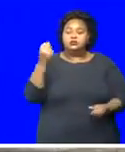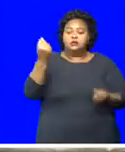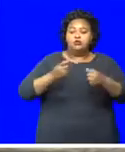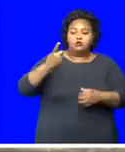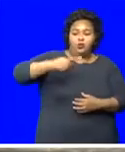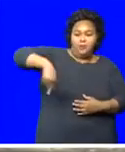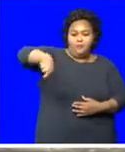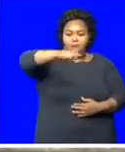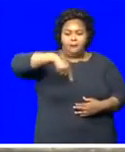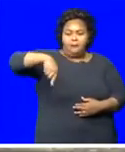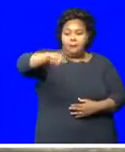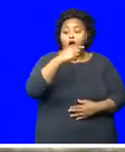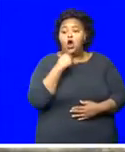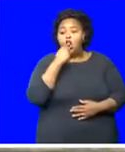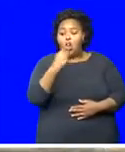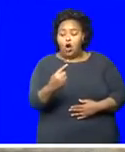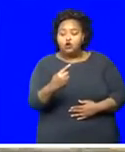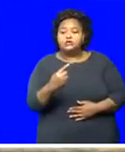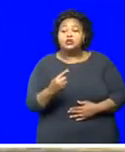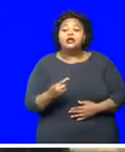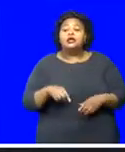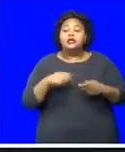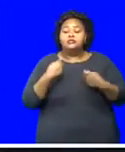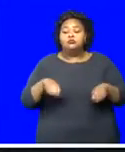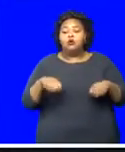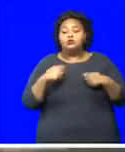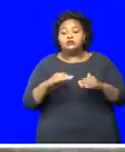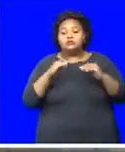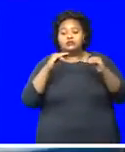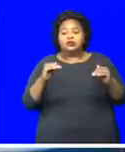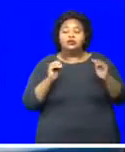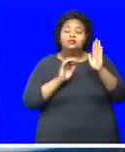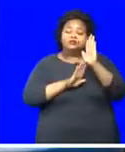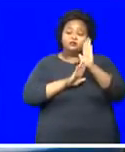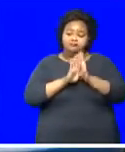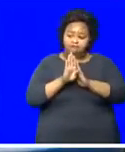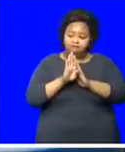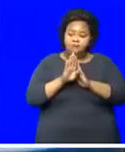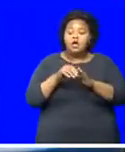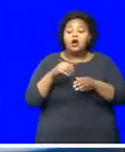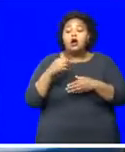lalomdlalo lonyaka nakacathanisa neminyaka wa 2019.